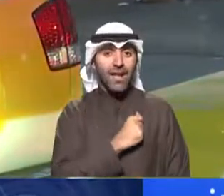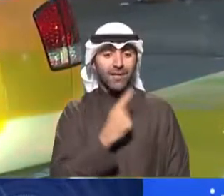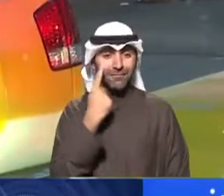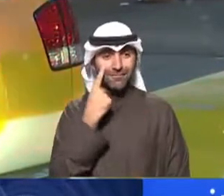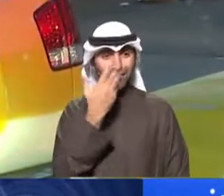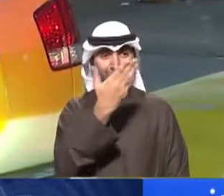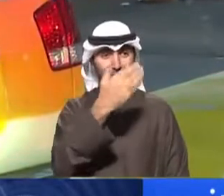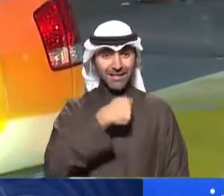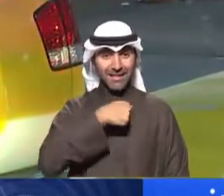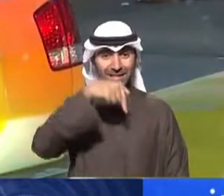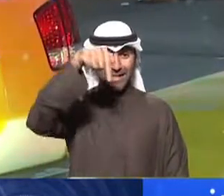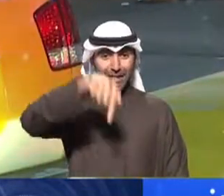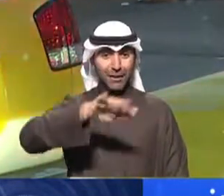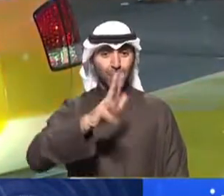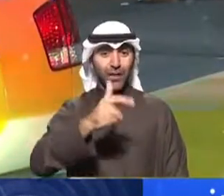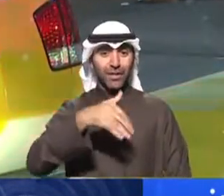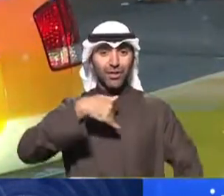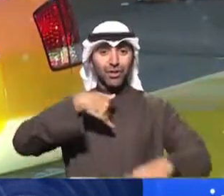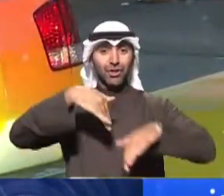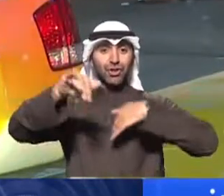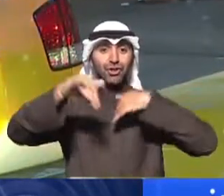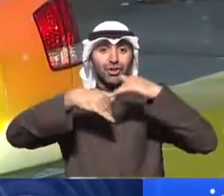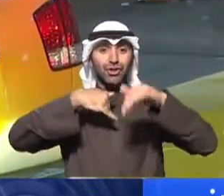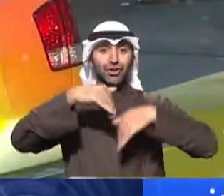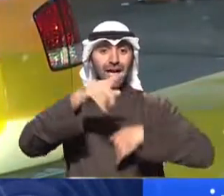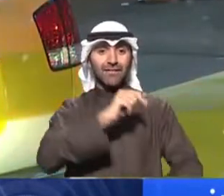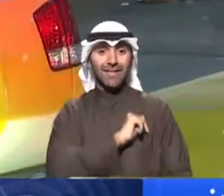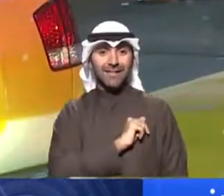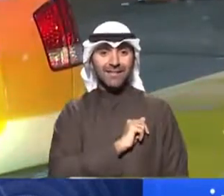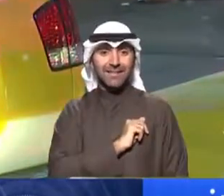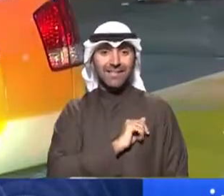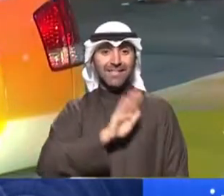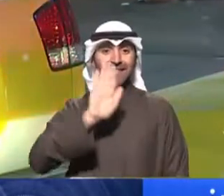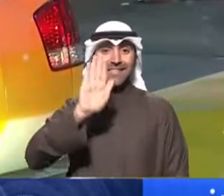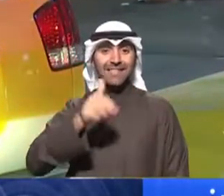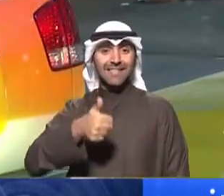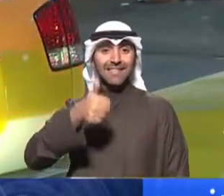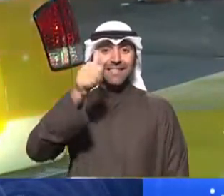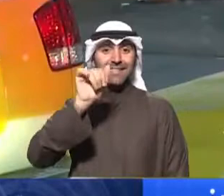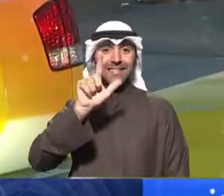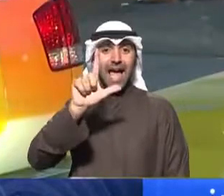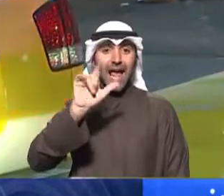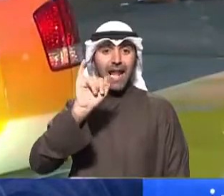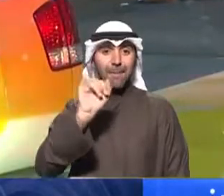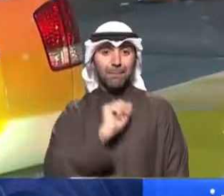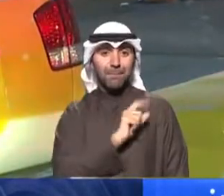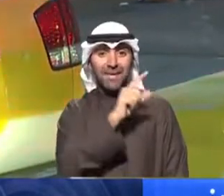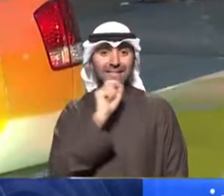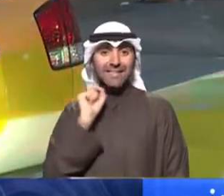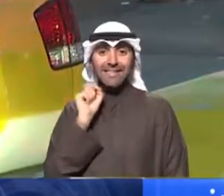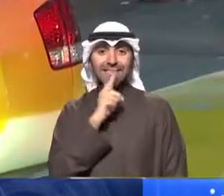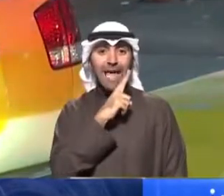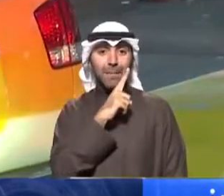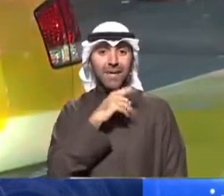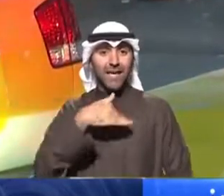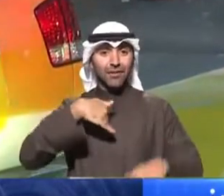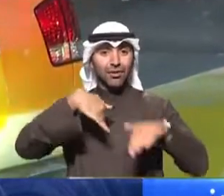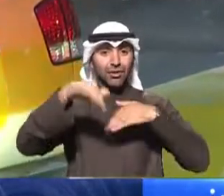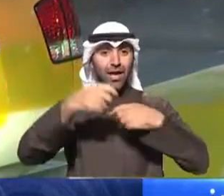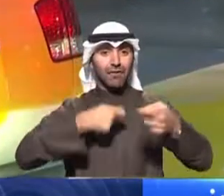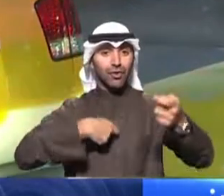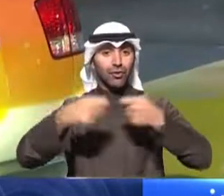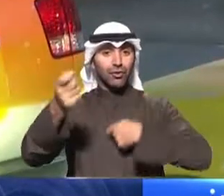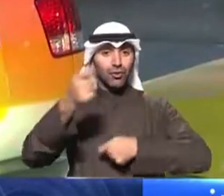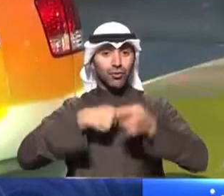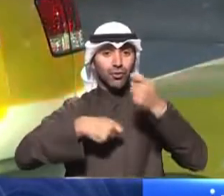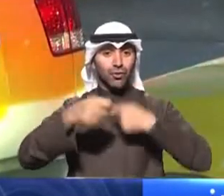تحديدا في شارع سالم المبارك التجاري، وهذا الشارع الذي يشتهر بمجمعاته